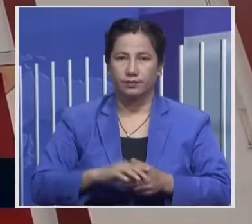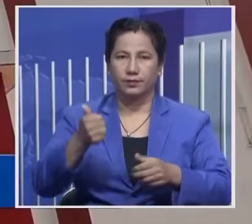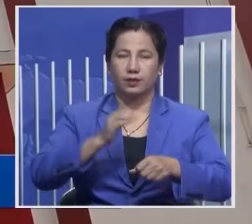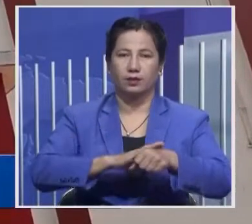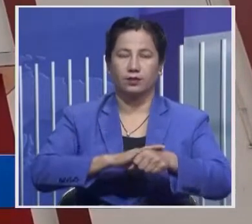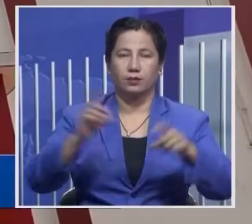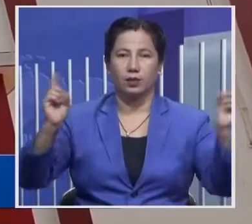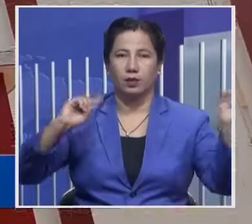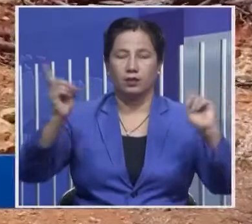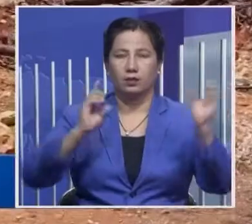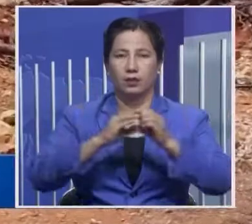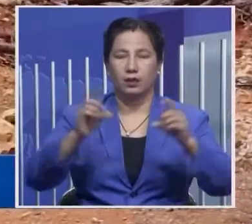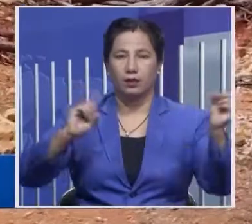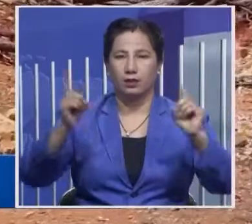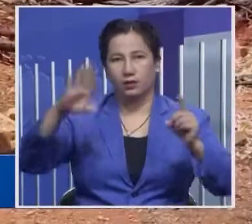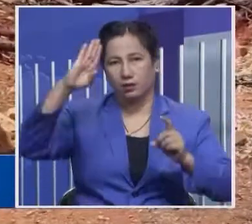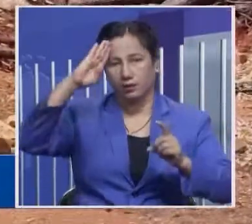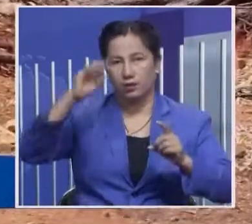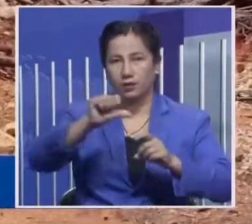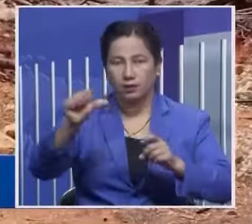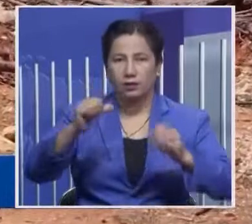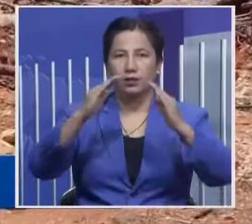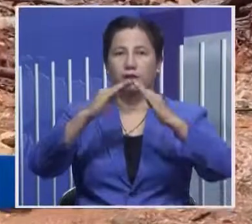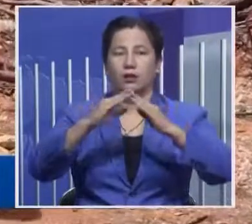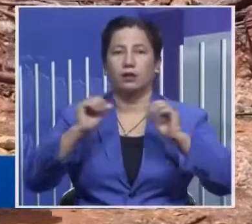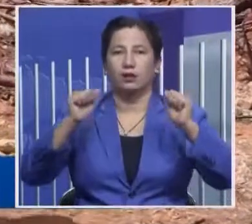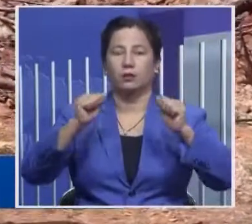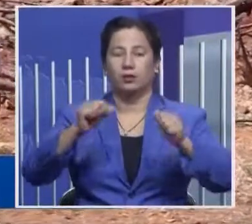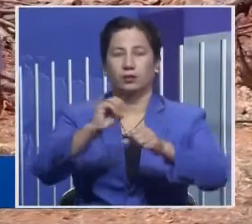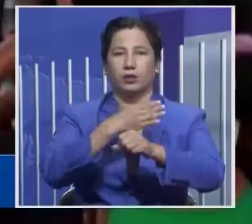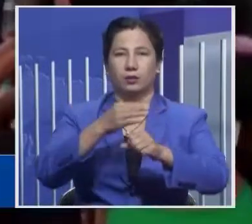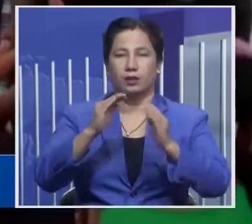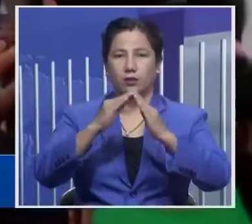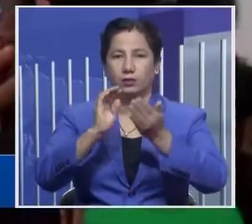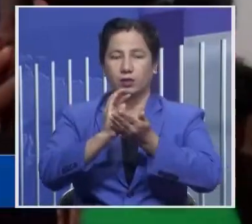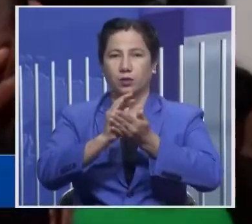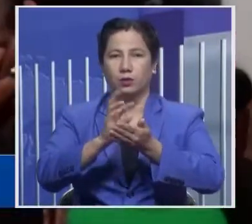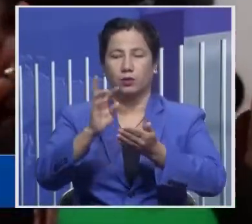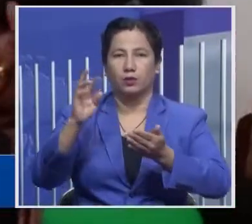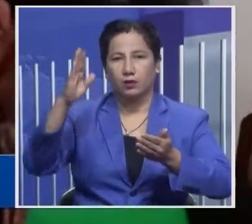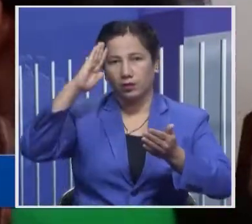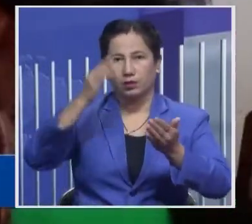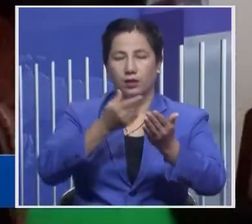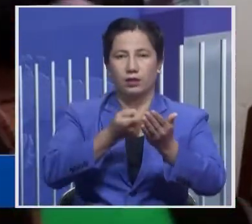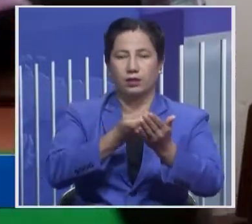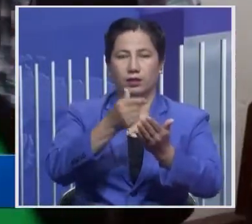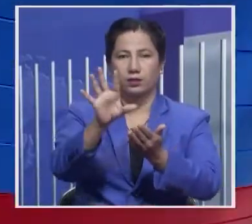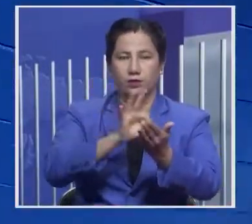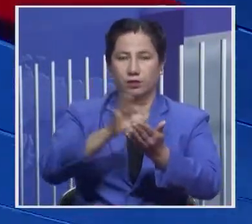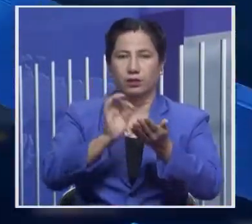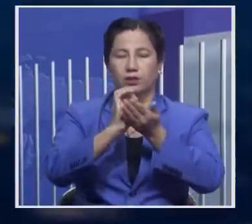अछामको मङ्गलसैन नगरपालिकाको नगर सरकार जनताको घर घर अभियान प्रभावकारी, घुम्ती सेवाले राजस्व सङ्कलनसँगै सेवाग्राहीलाई